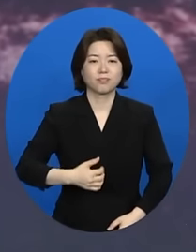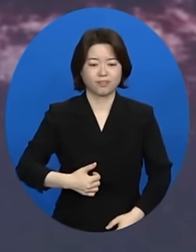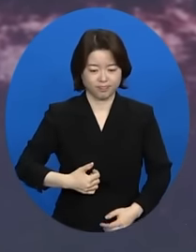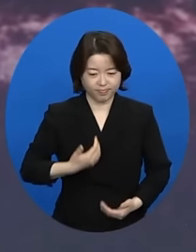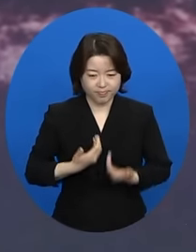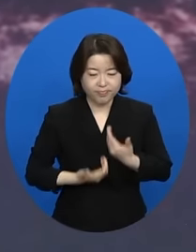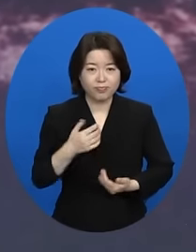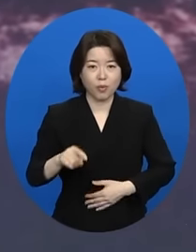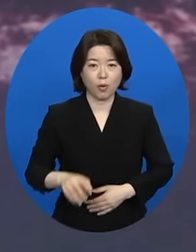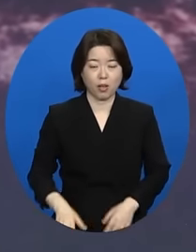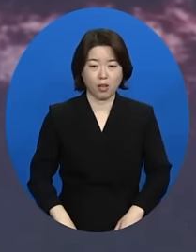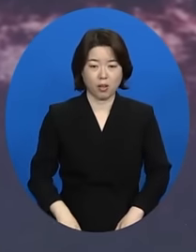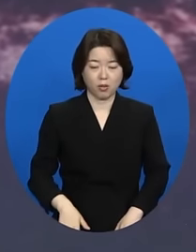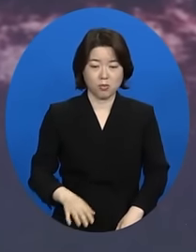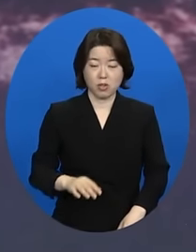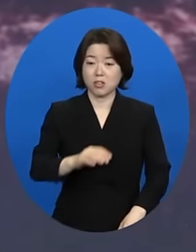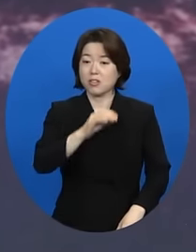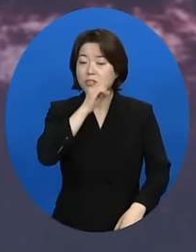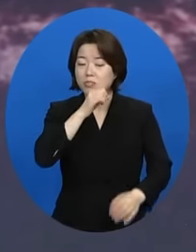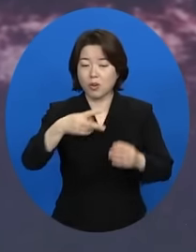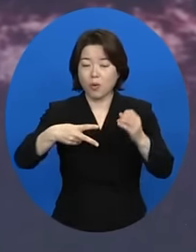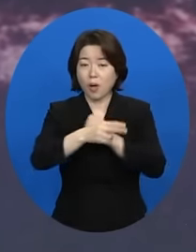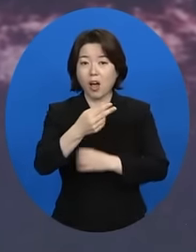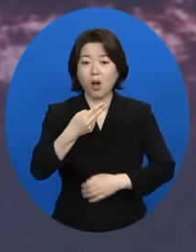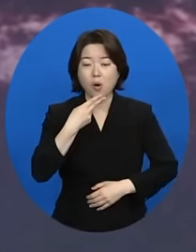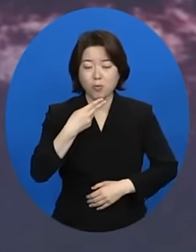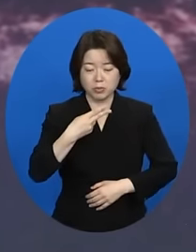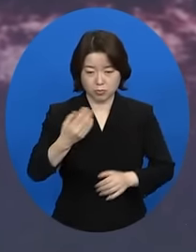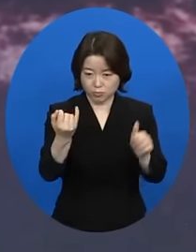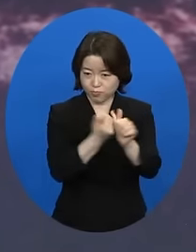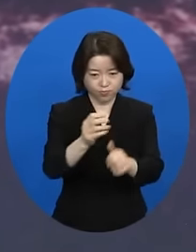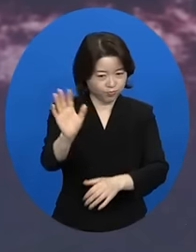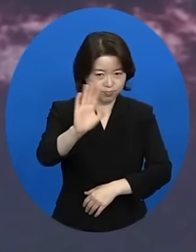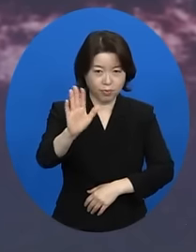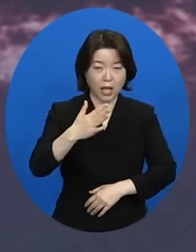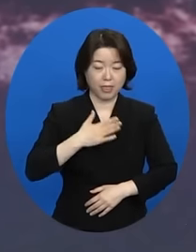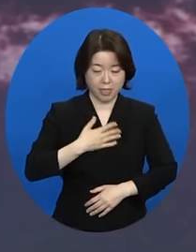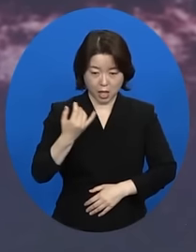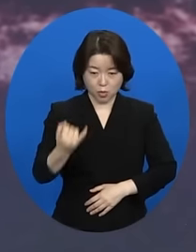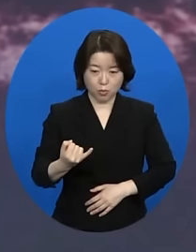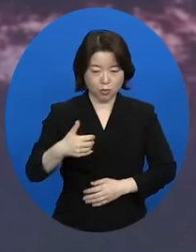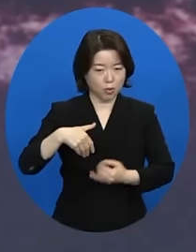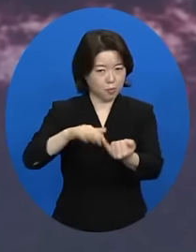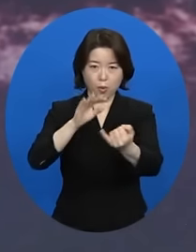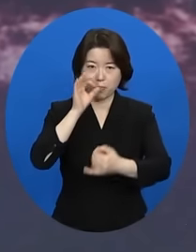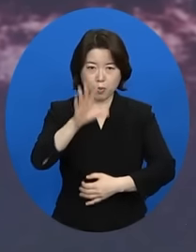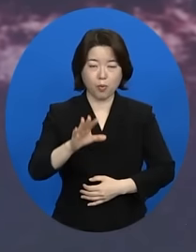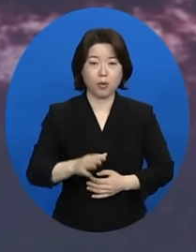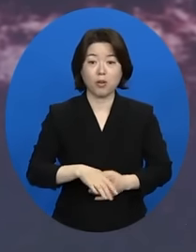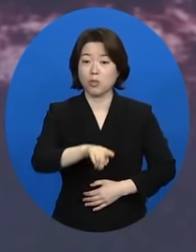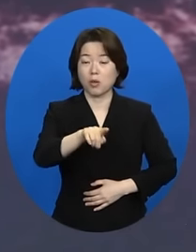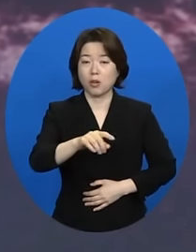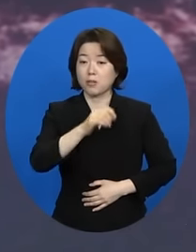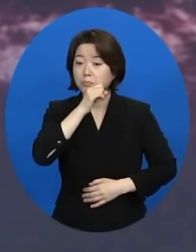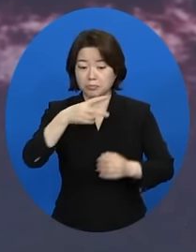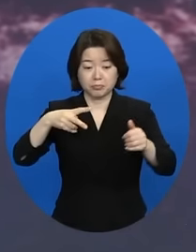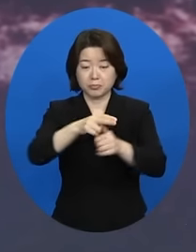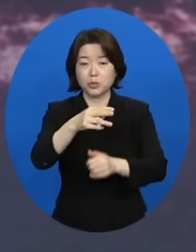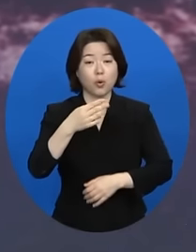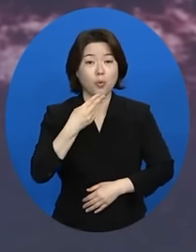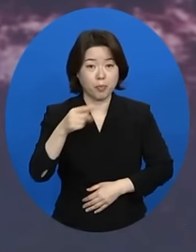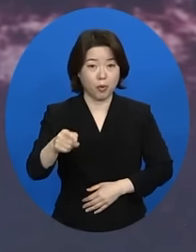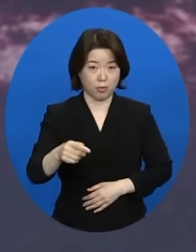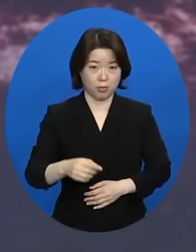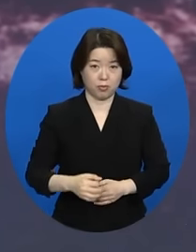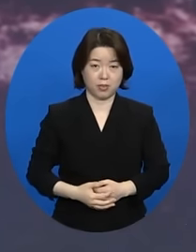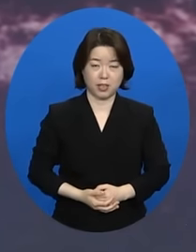우리는 할례받지 않은 사람들하고는 결혼하지 않는다. 우리의 이 여동생을 보낼 수가 없다. 너희들은 할례 안 받지 않았냐?